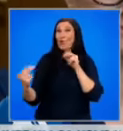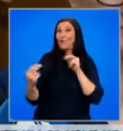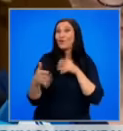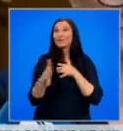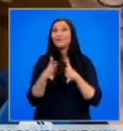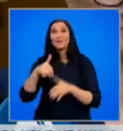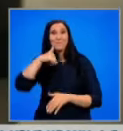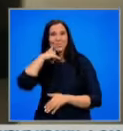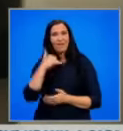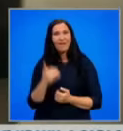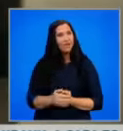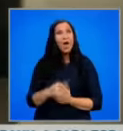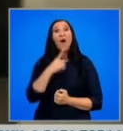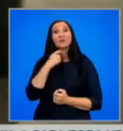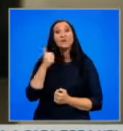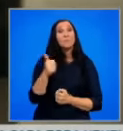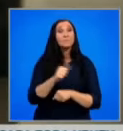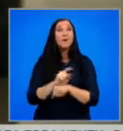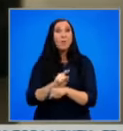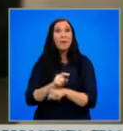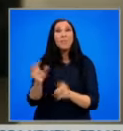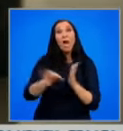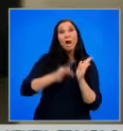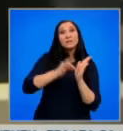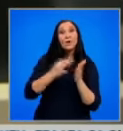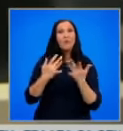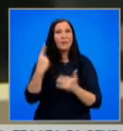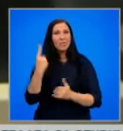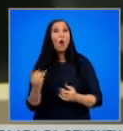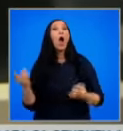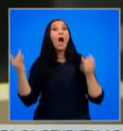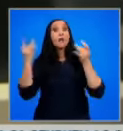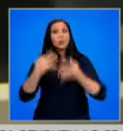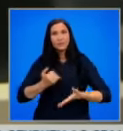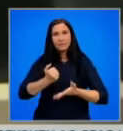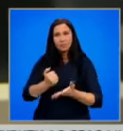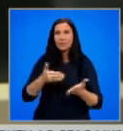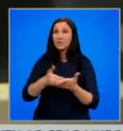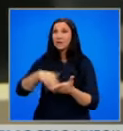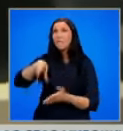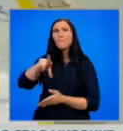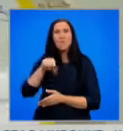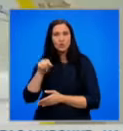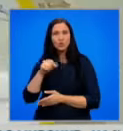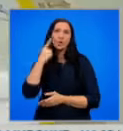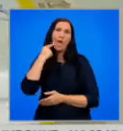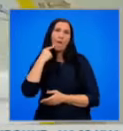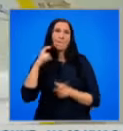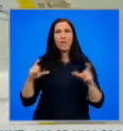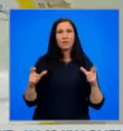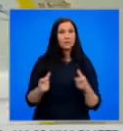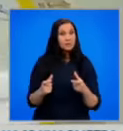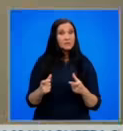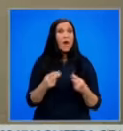с хората по телефона. За БСП в момента цел номер 1 е актуализацията на бюджета заради пенсионерите и младите